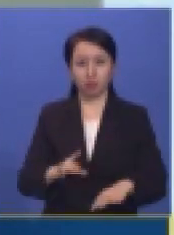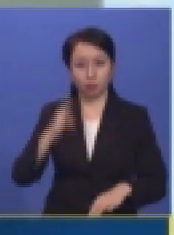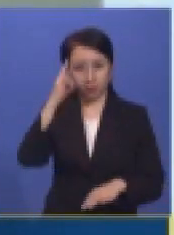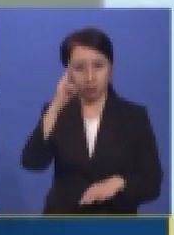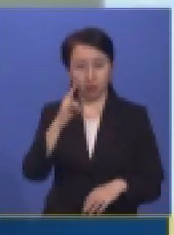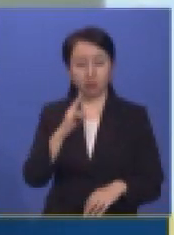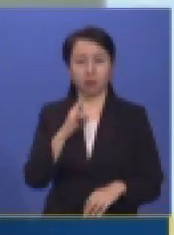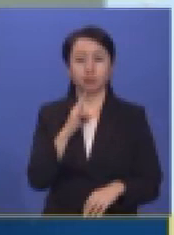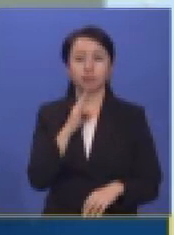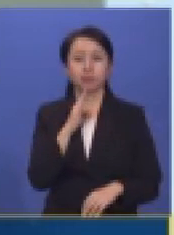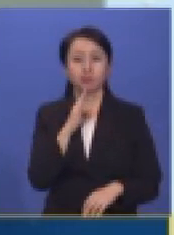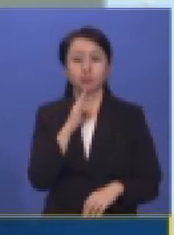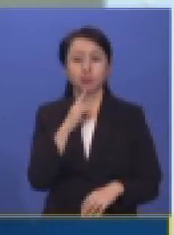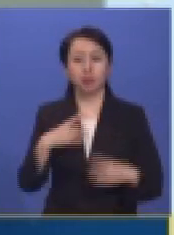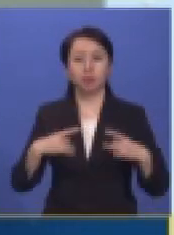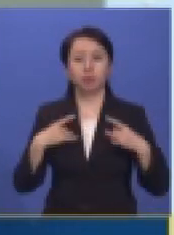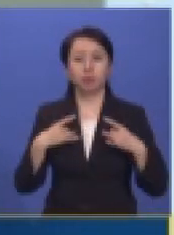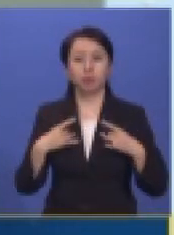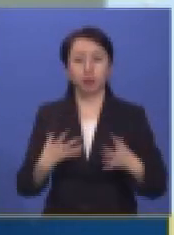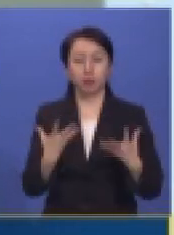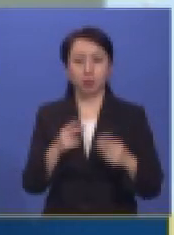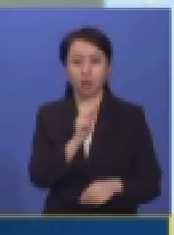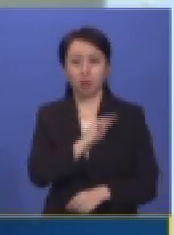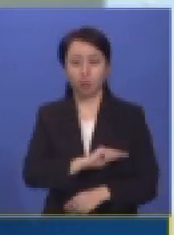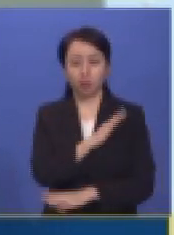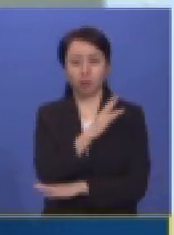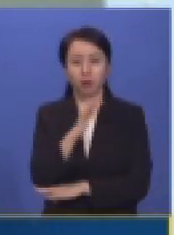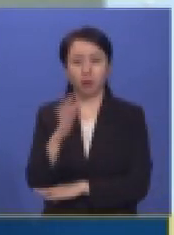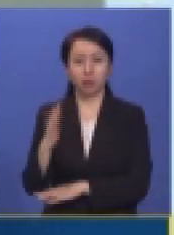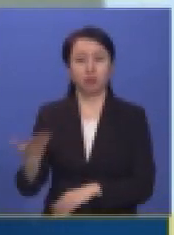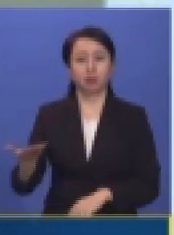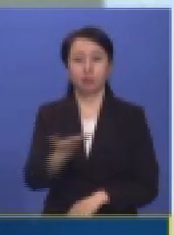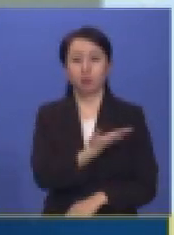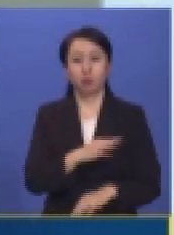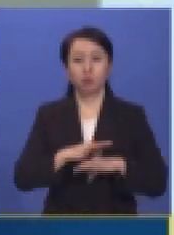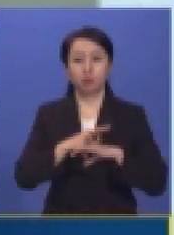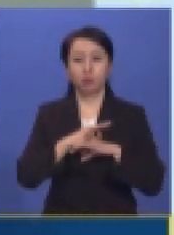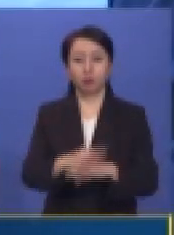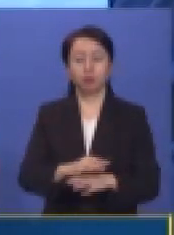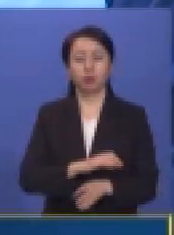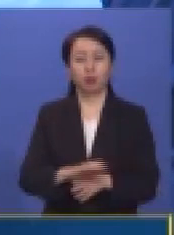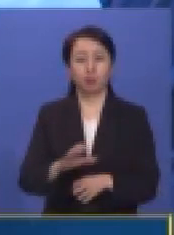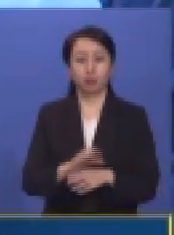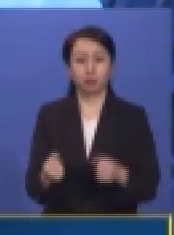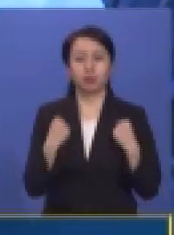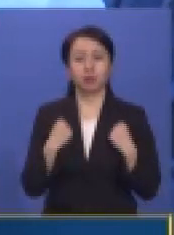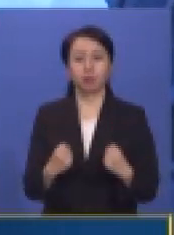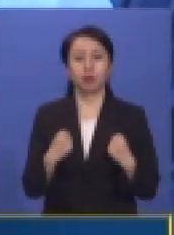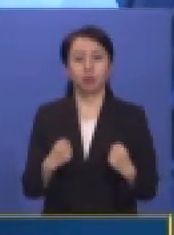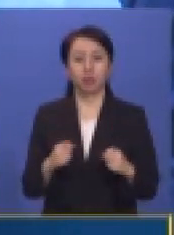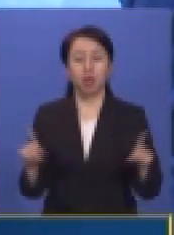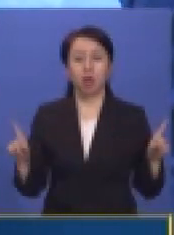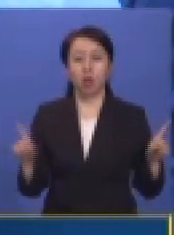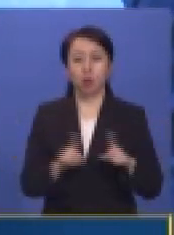Республики Казахстан и празднования Дня работника леса мы проводим производственную спартакиаду,